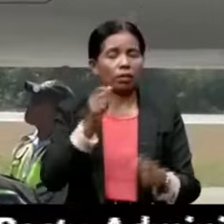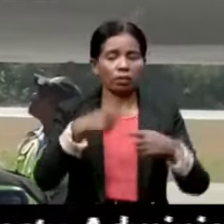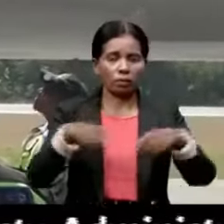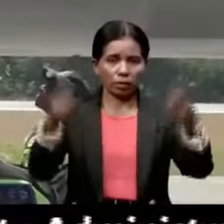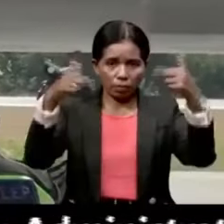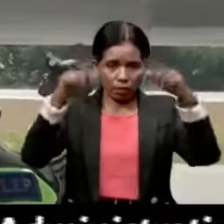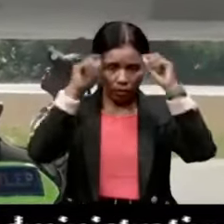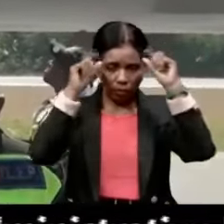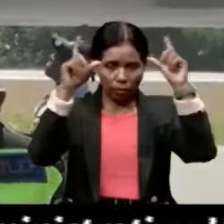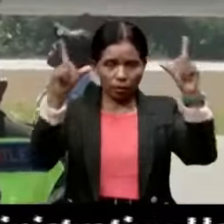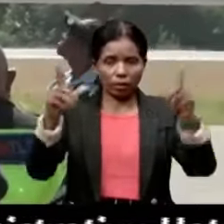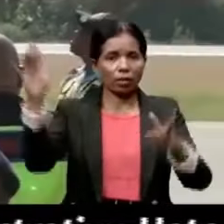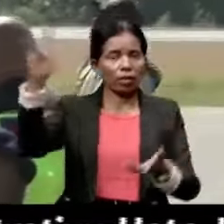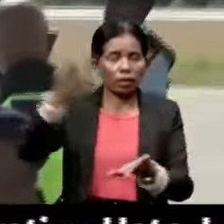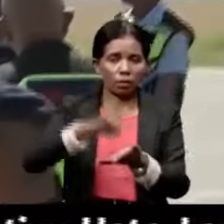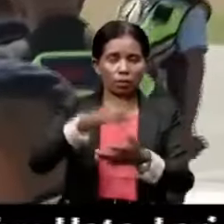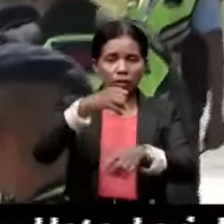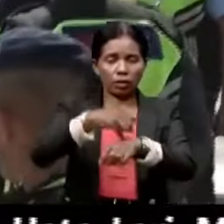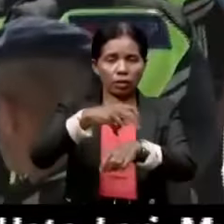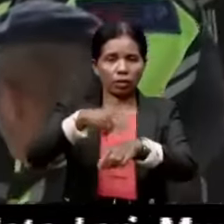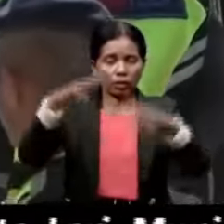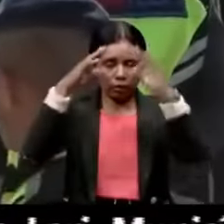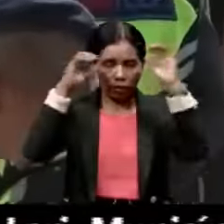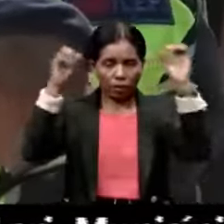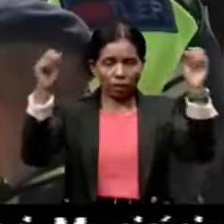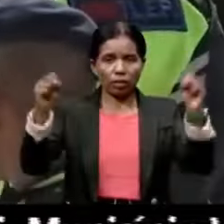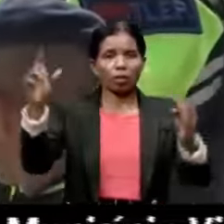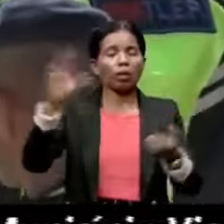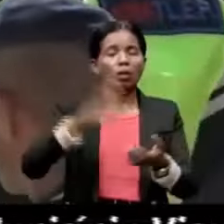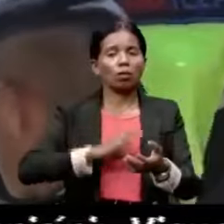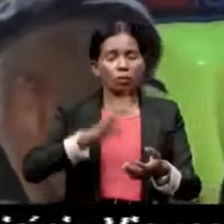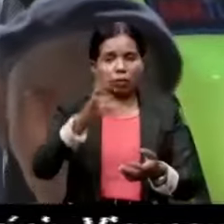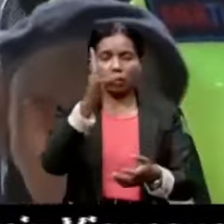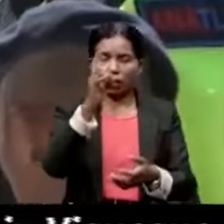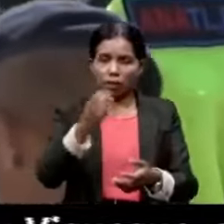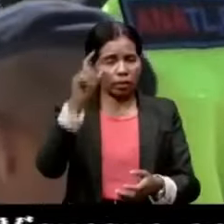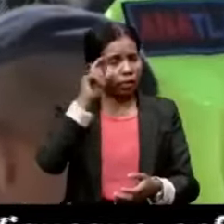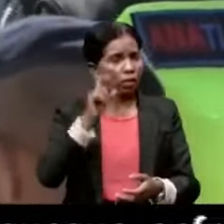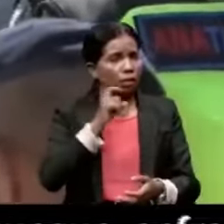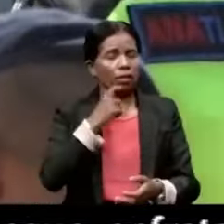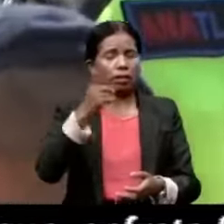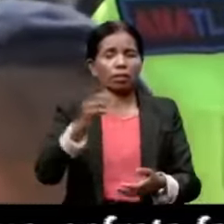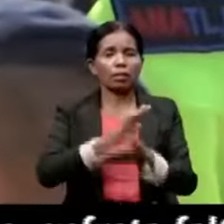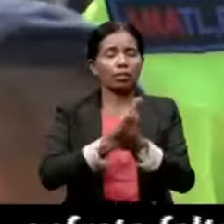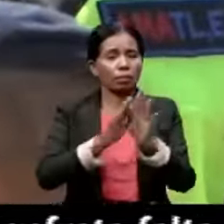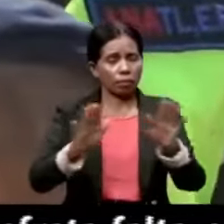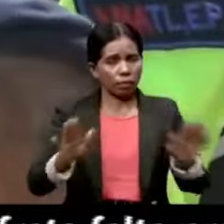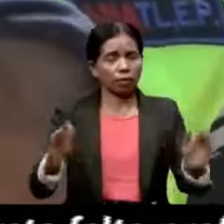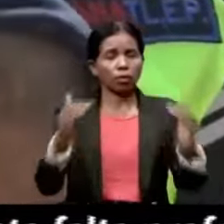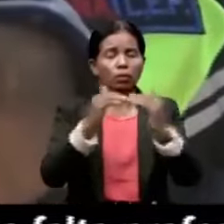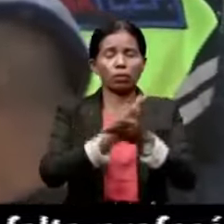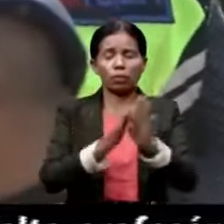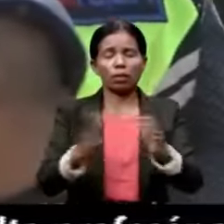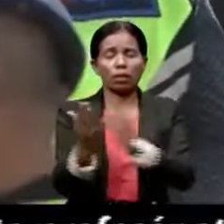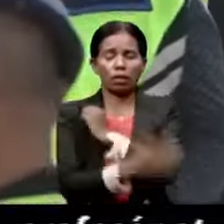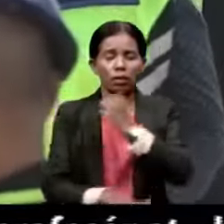mai Timor-Leste. E aeroporto internacional presidente Nicolau Lobato Comoro dili, Xanana atete nia Simeira paz nia nia Ucrânia, nação bot sira